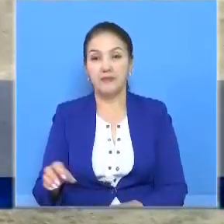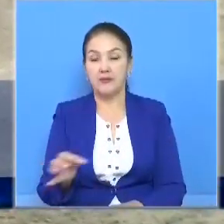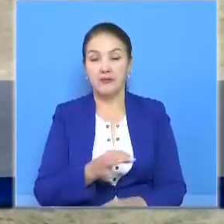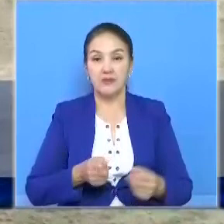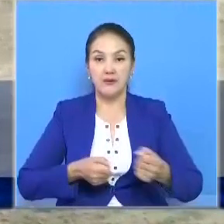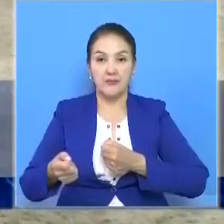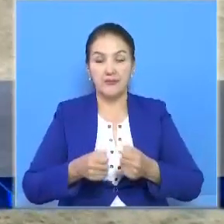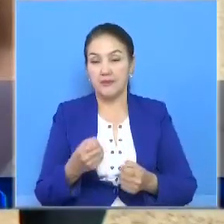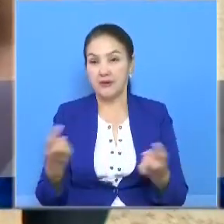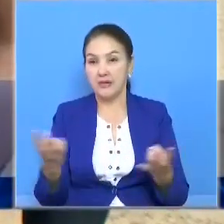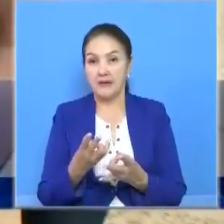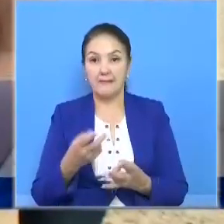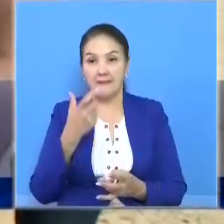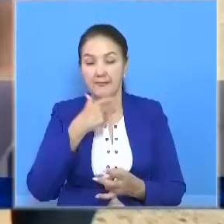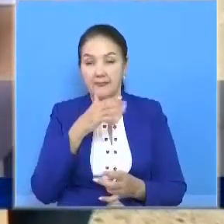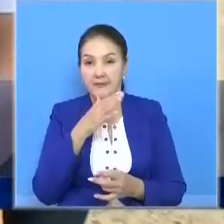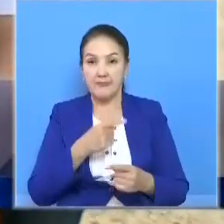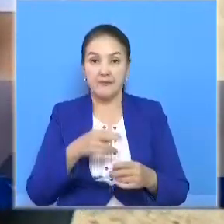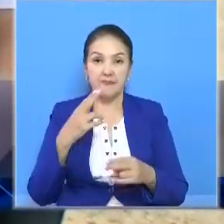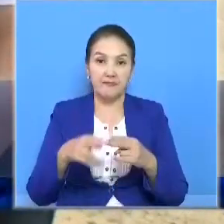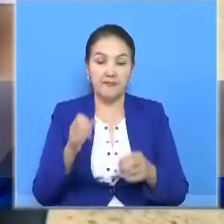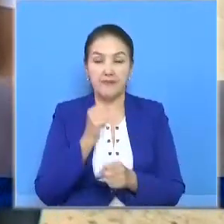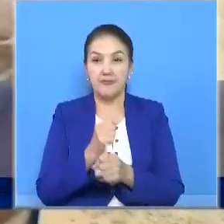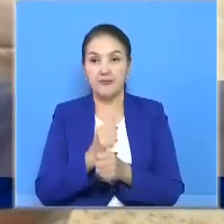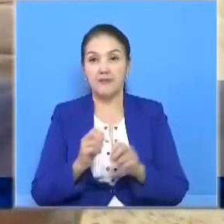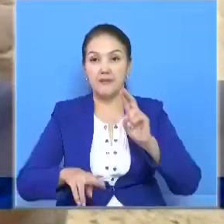Тукжанов подчеркнул необходимость своевременного завершения